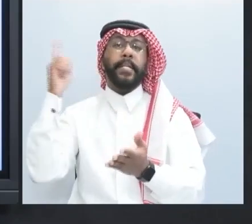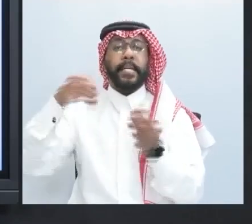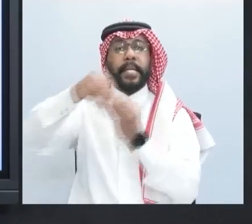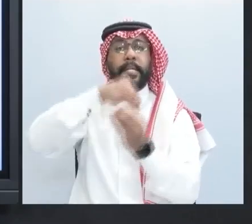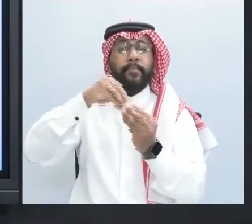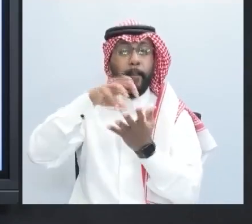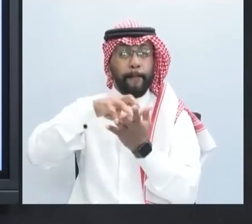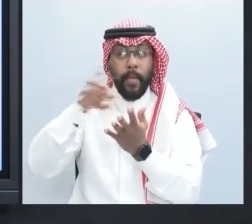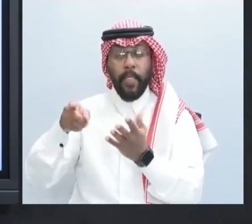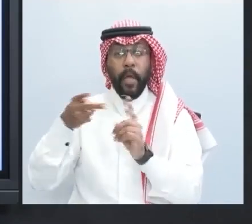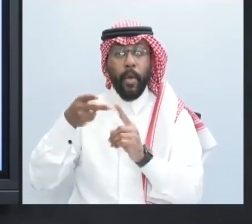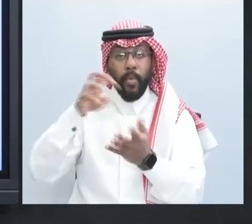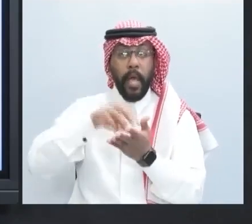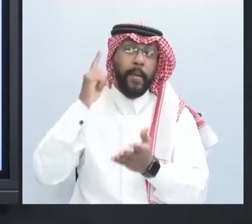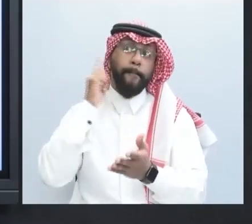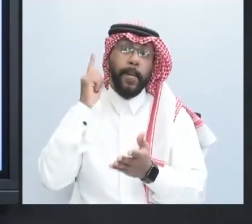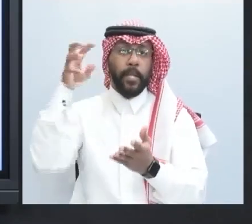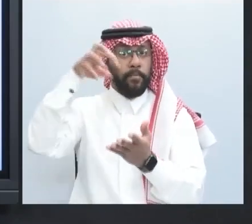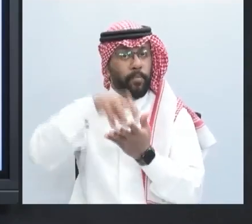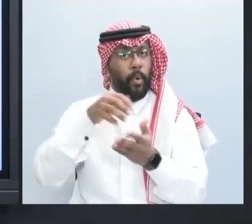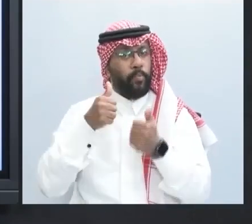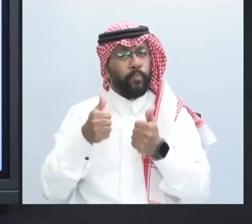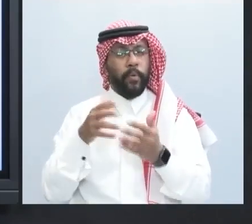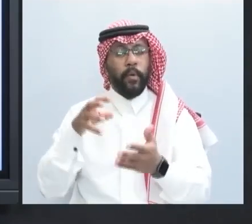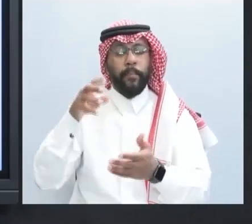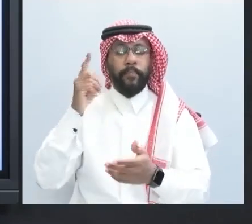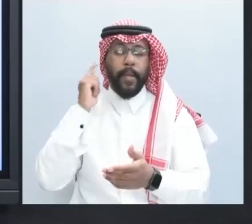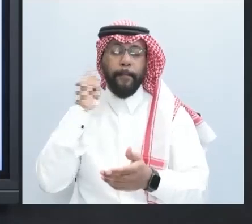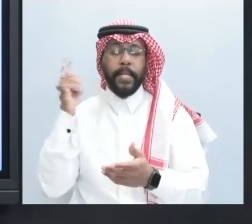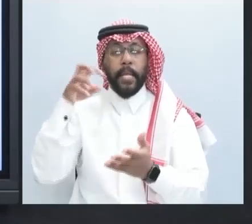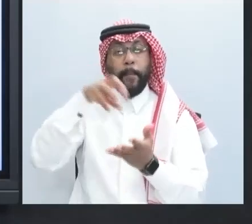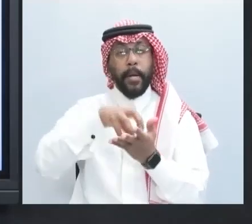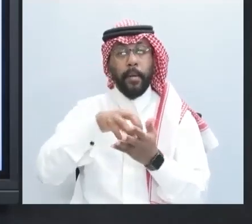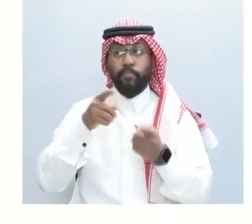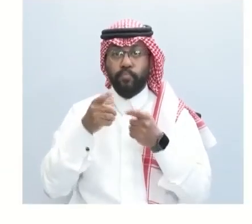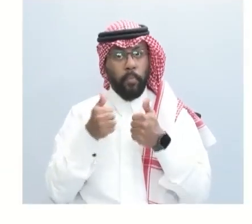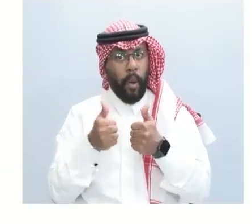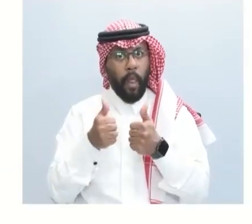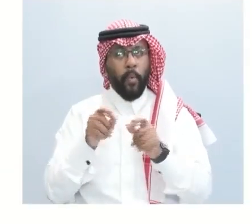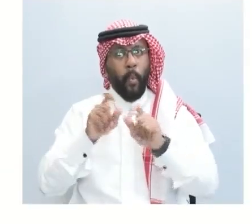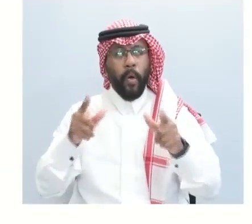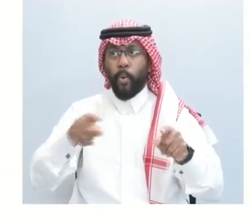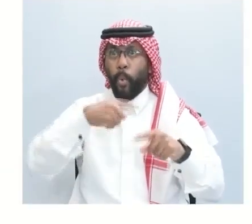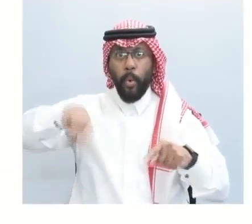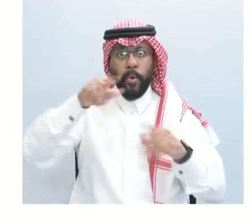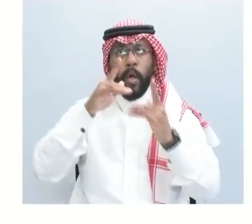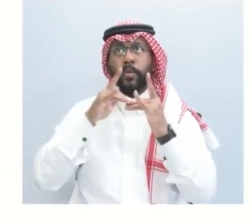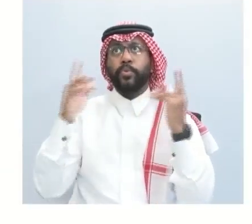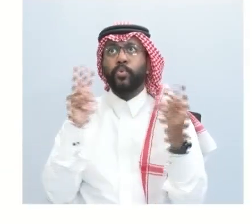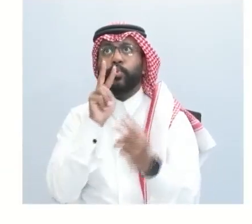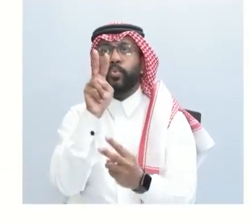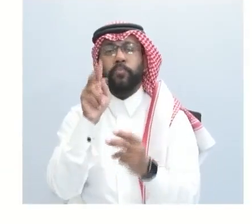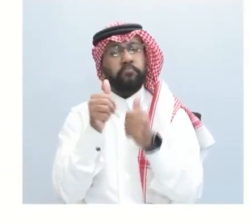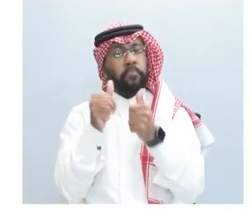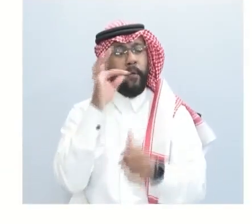الاسباب التي تجعل خطبه الجمعه في الحرمين الشريفين مشوقه وعظيمه